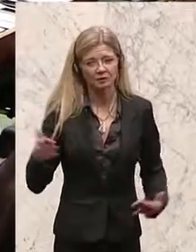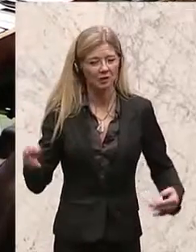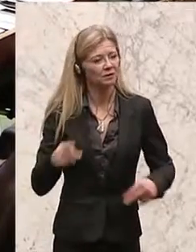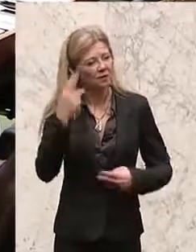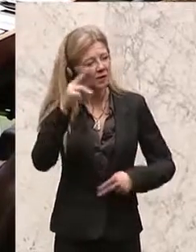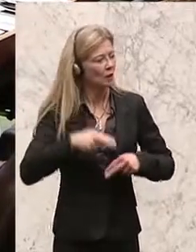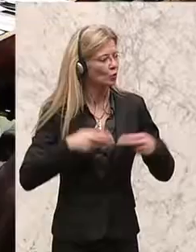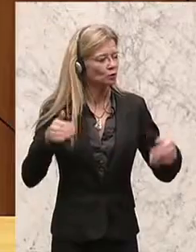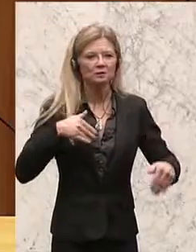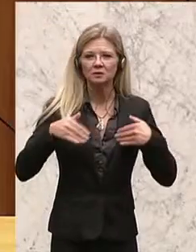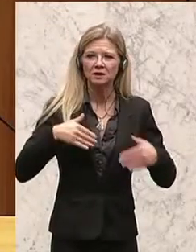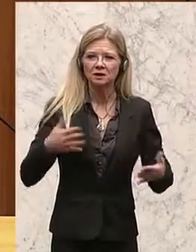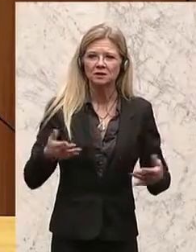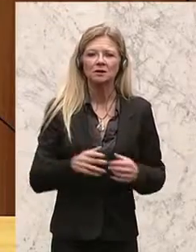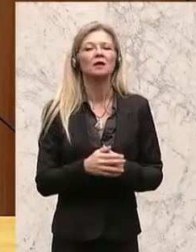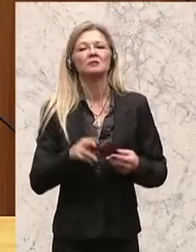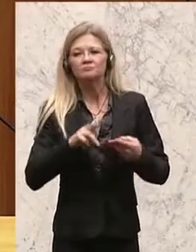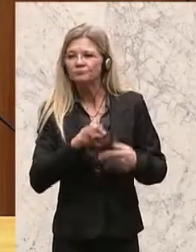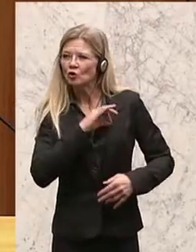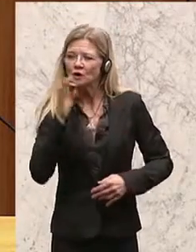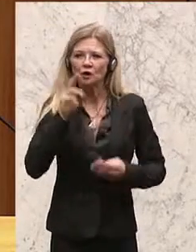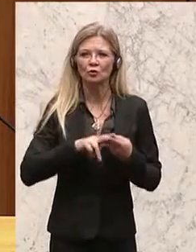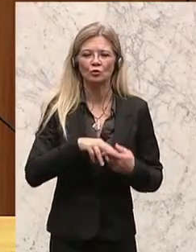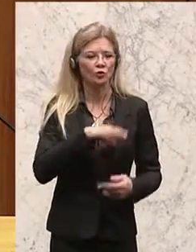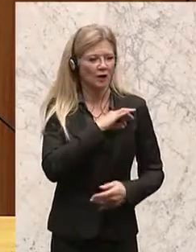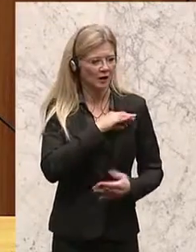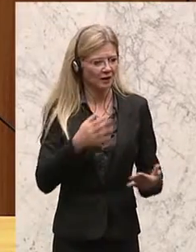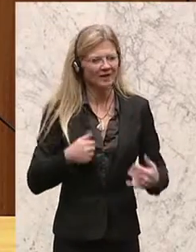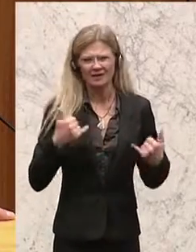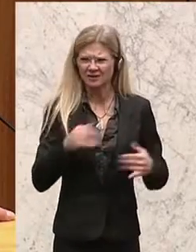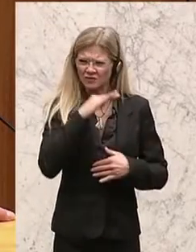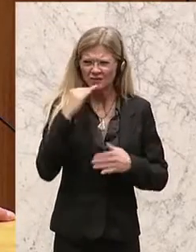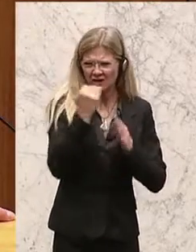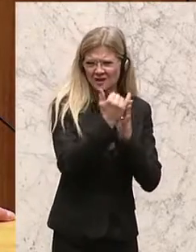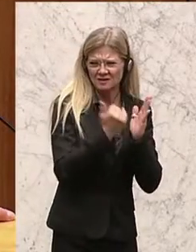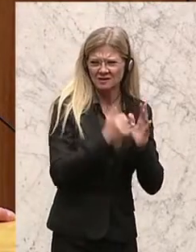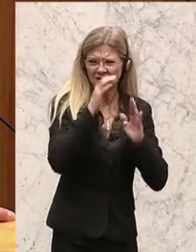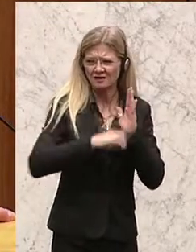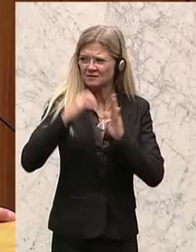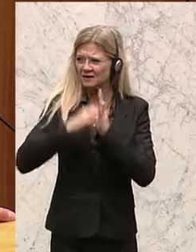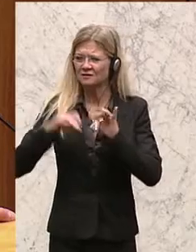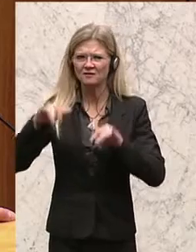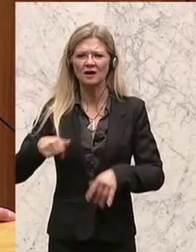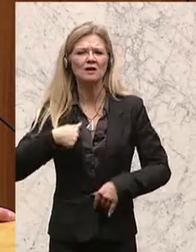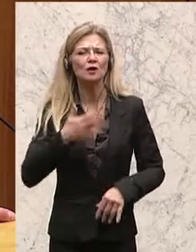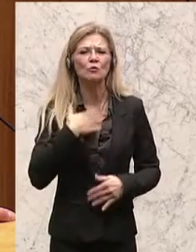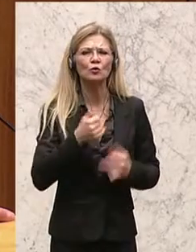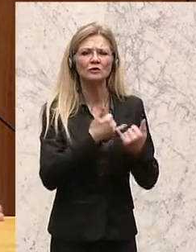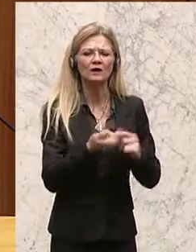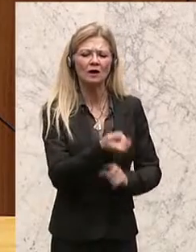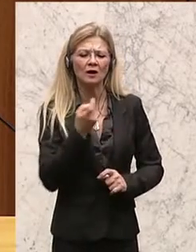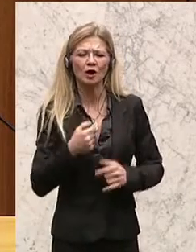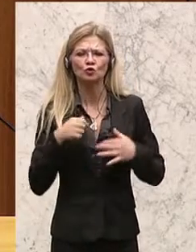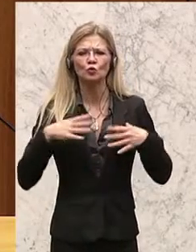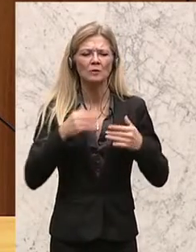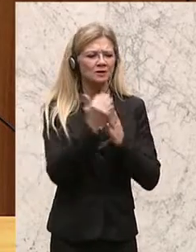gesetzestexten unter anderem würde ich gerne herausnehmen das bundesgesetz mit dem dass bauarbeiter urlaubs und abfertigungs gesetz